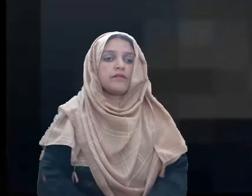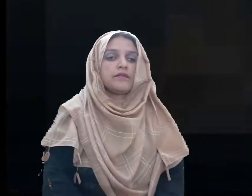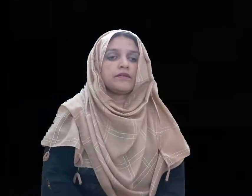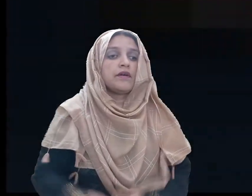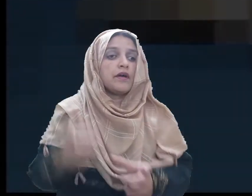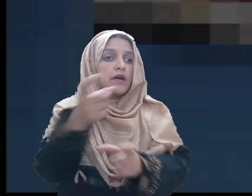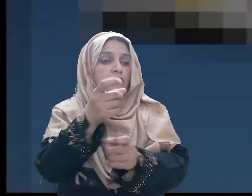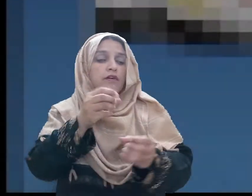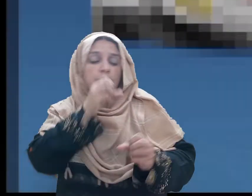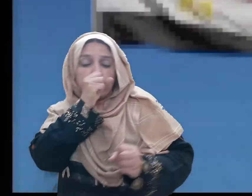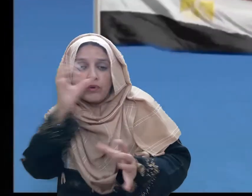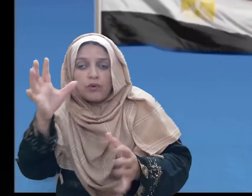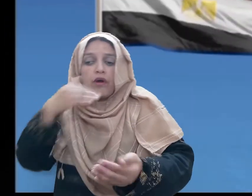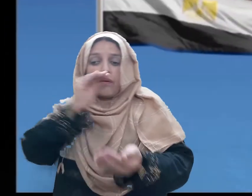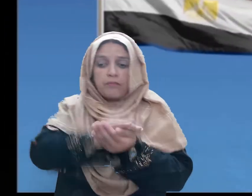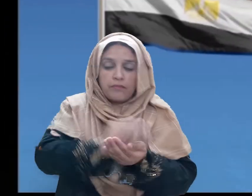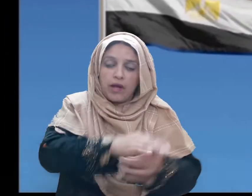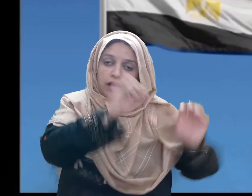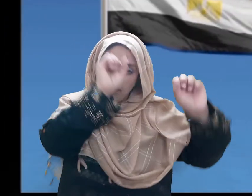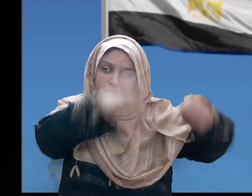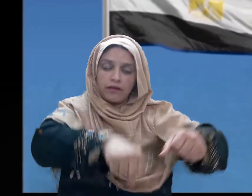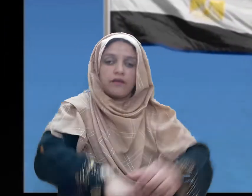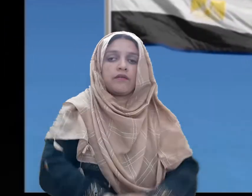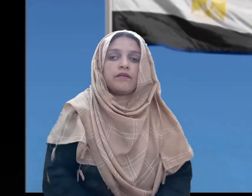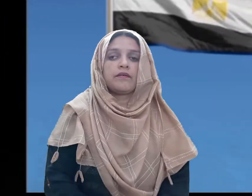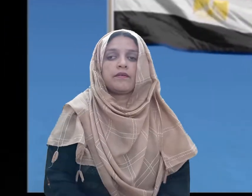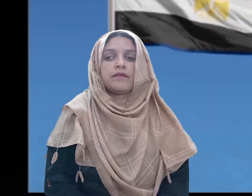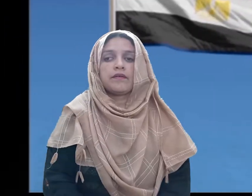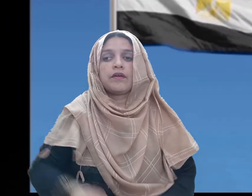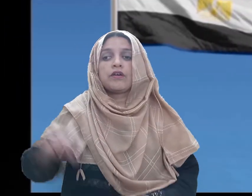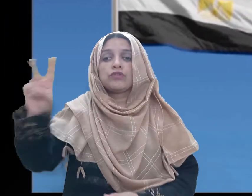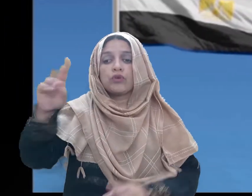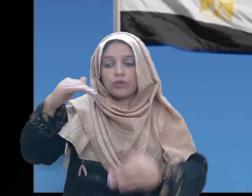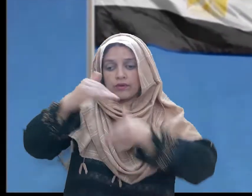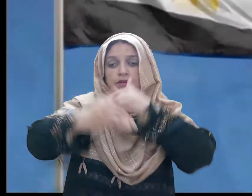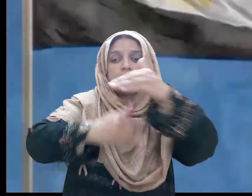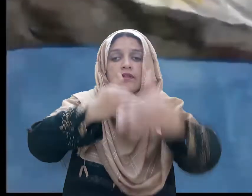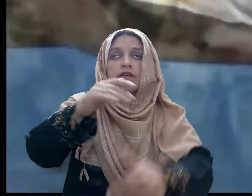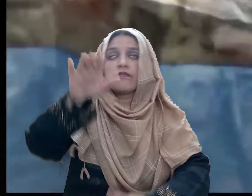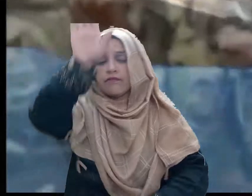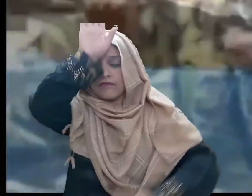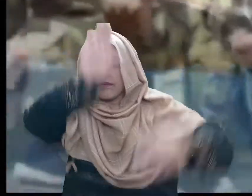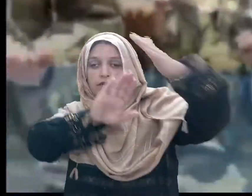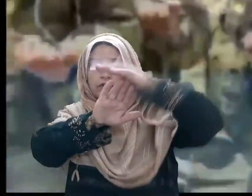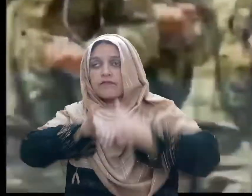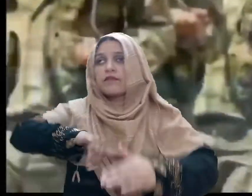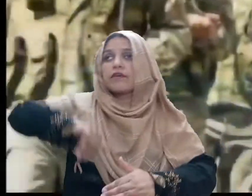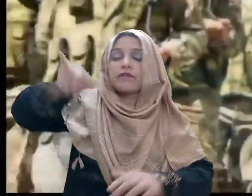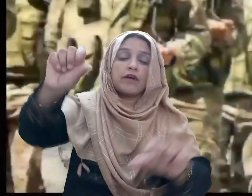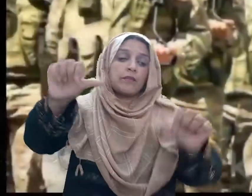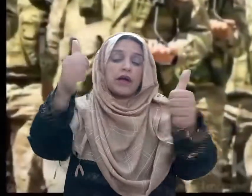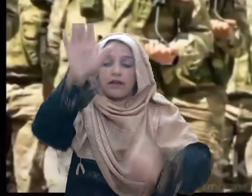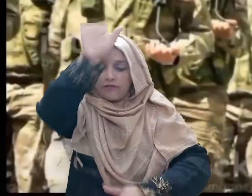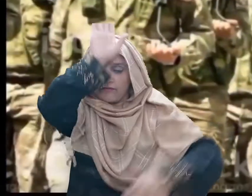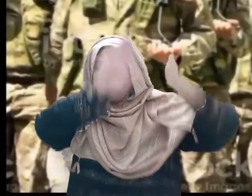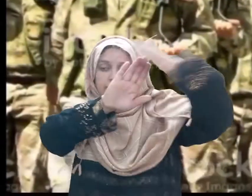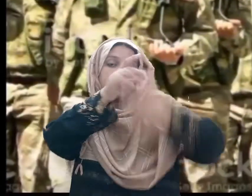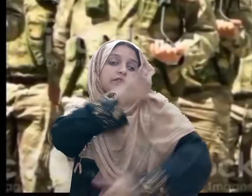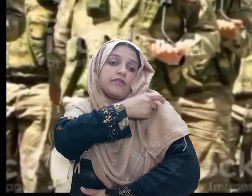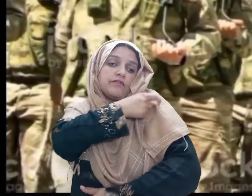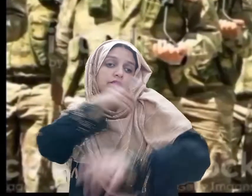بحری جہاز موجود ہیں۔ نمبر 2، مصر۔ مصر براعظم افریقہ کی سب سے بڑی فوج رکھنے والا ملک